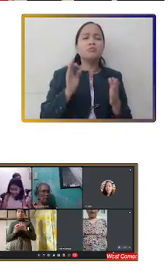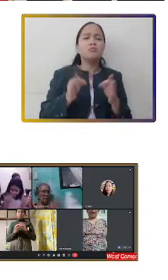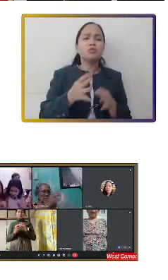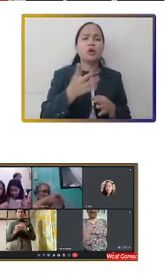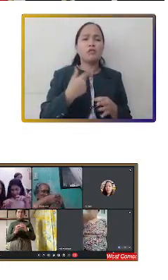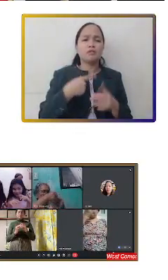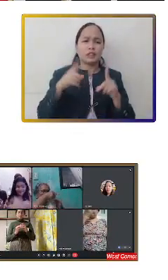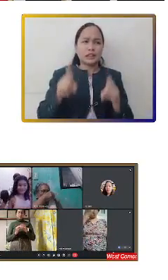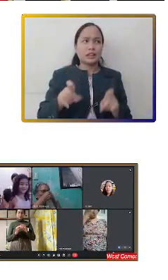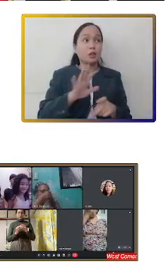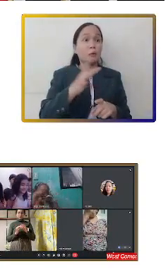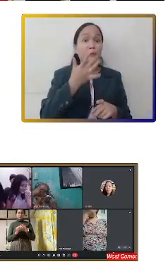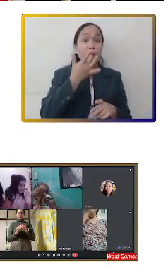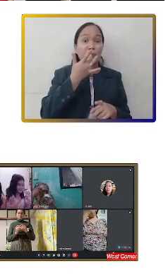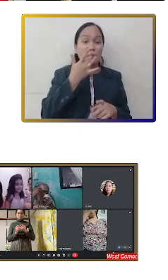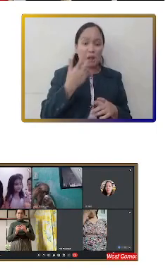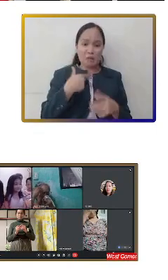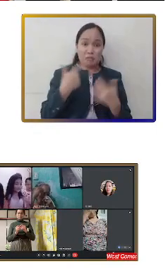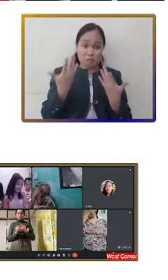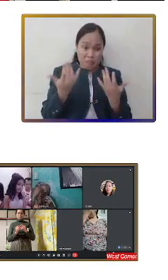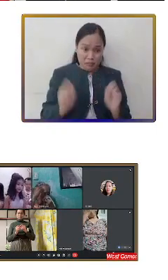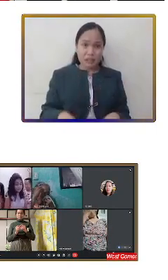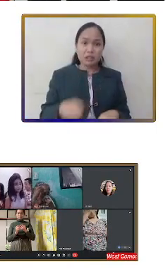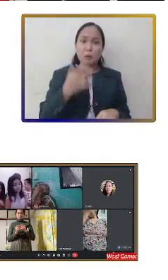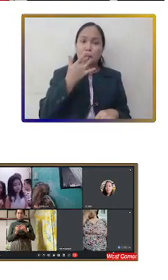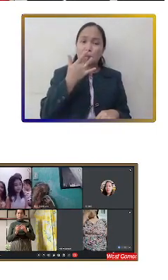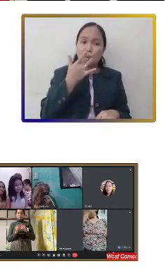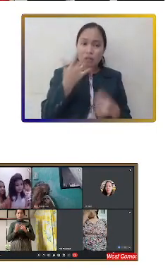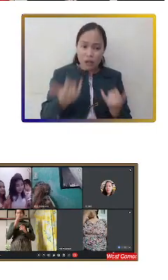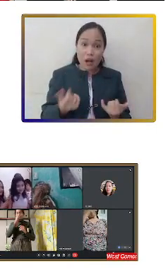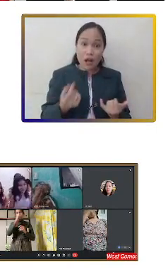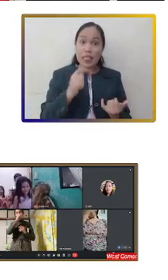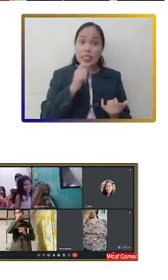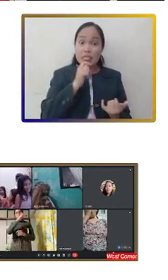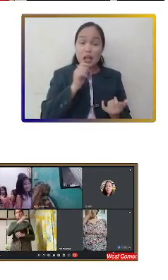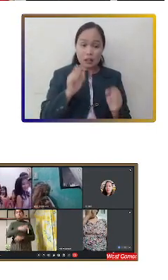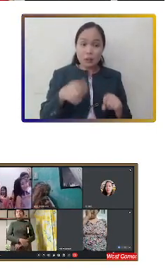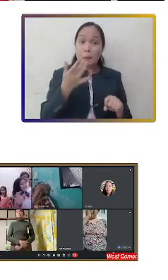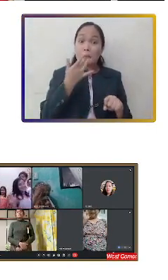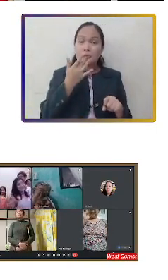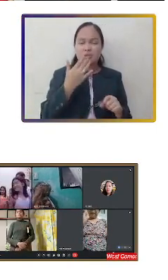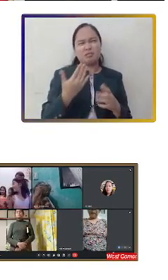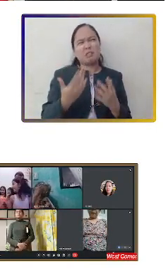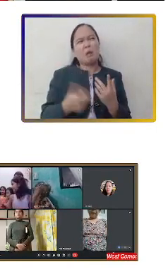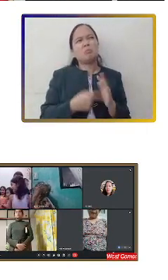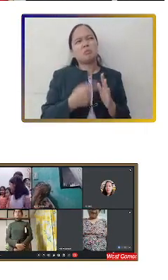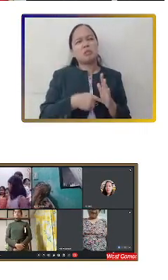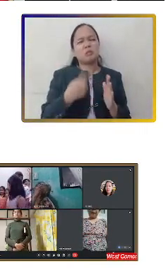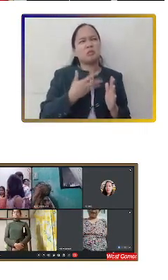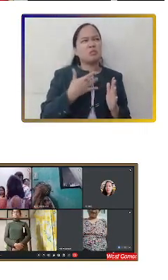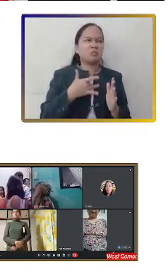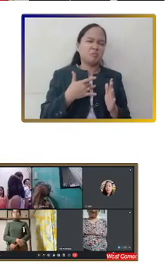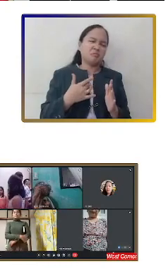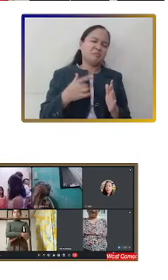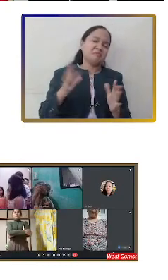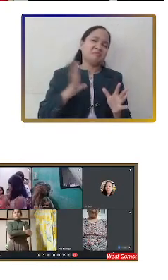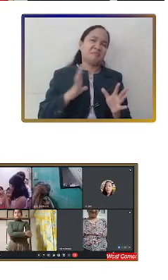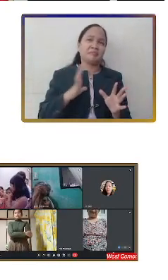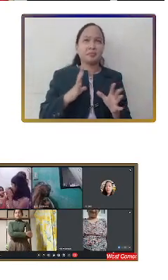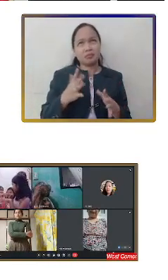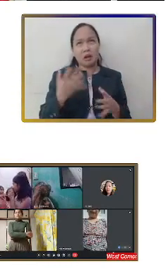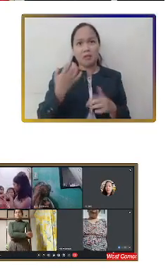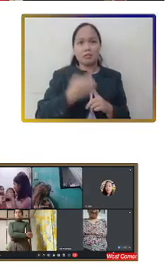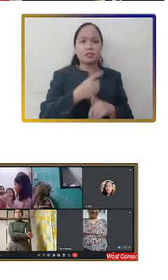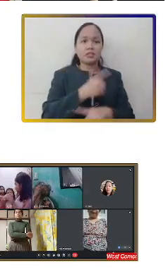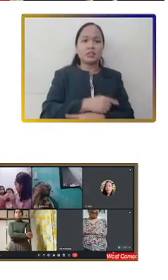Yung dila ninyo may panlasa. You see, maaaring tuturing natin yan na everyday pag-gising mo. Yun nga sinasabi ko eh, everyday